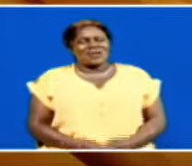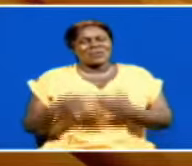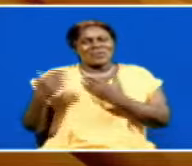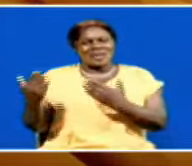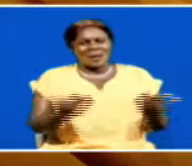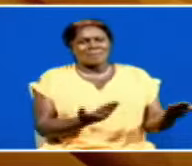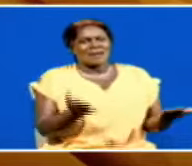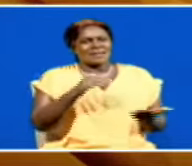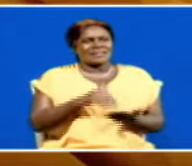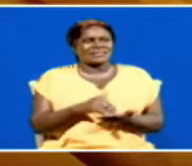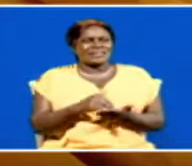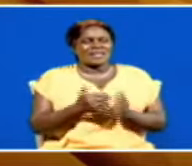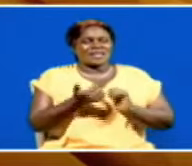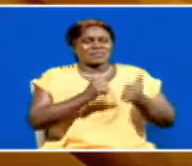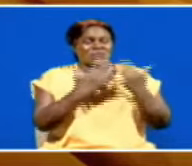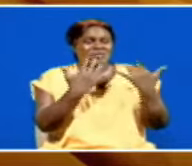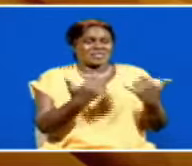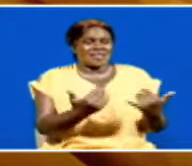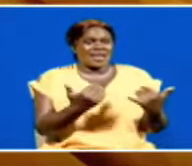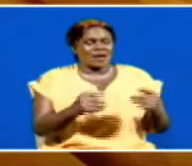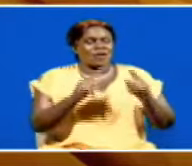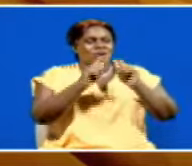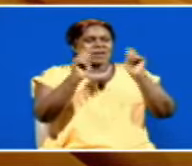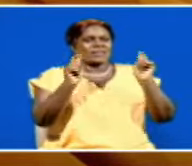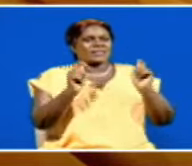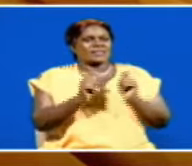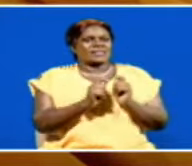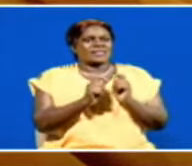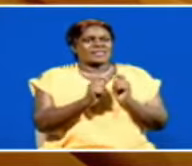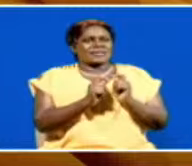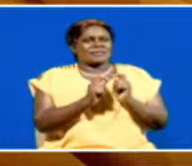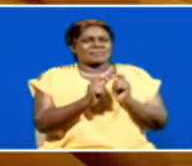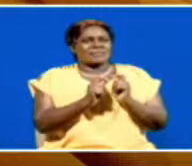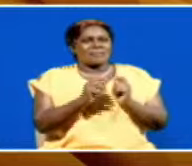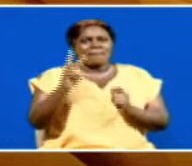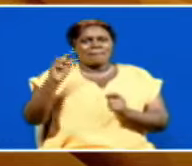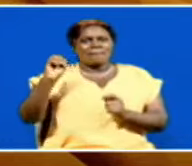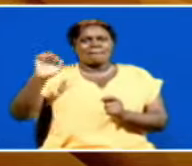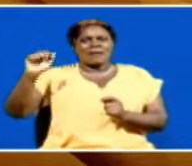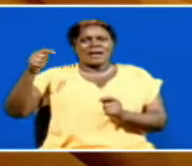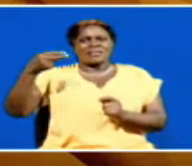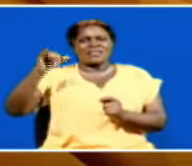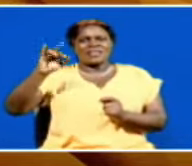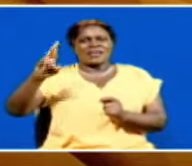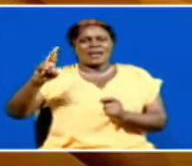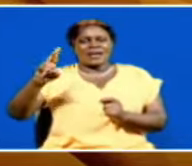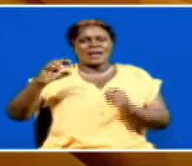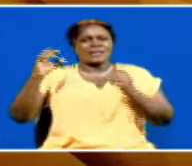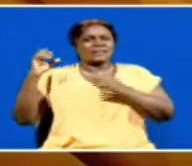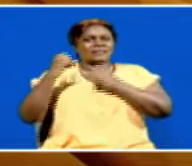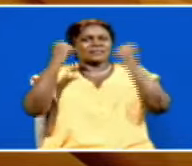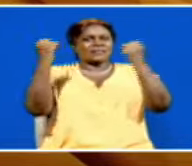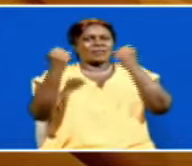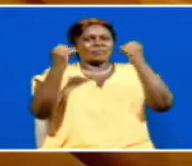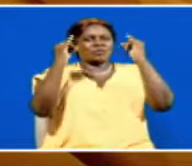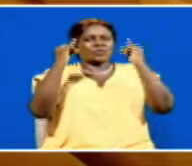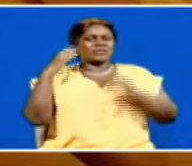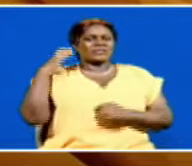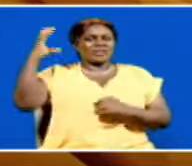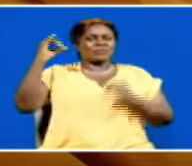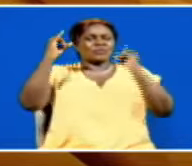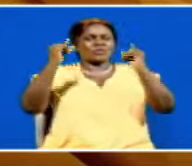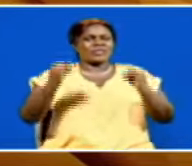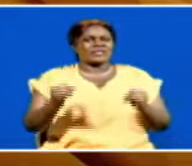Na mkaribu mtazamaji, tuingie viwanjani ambapo timu za Madira United na Chavavo ndio mabingwa wapya wa kombe la Chris